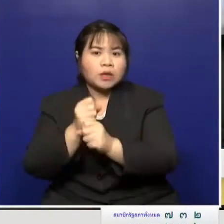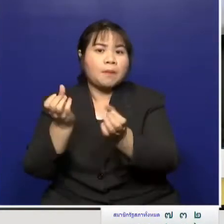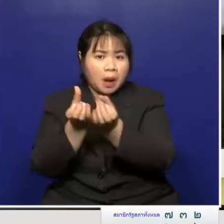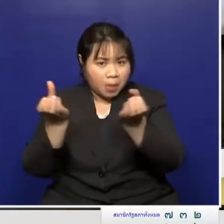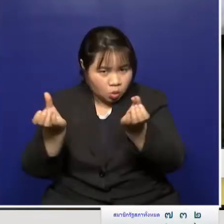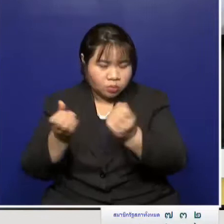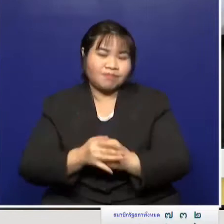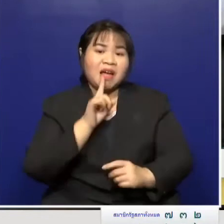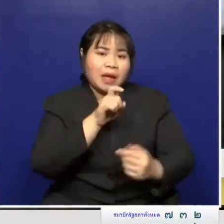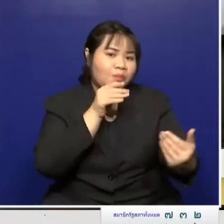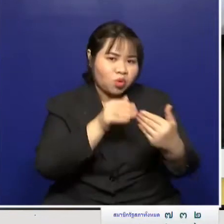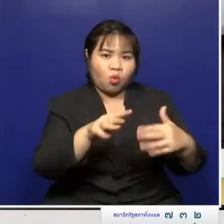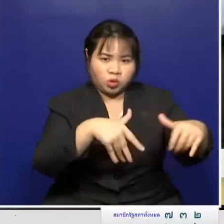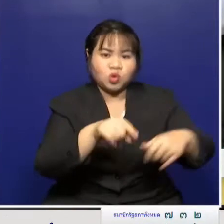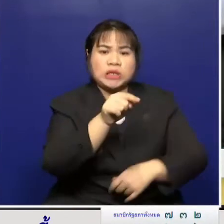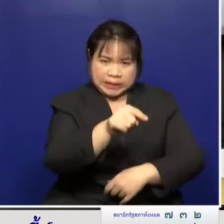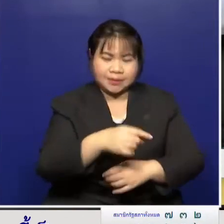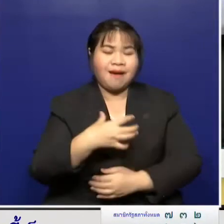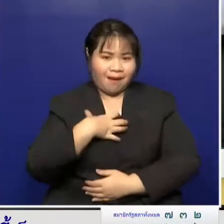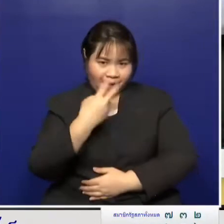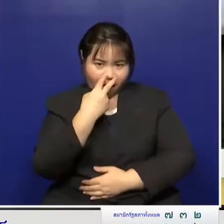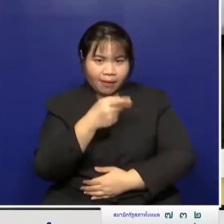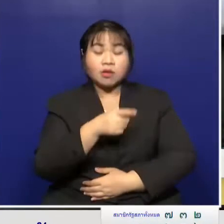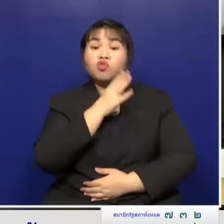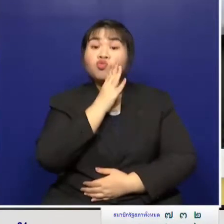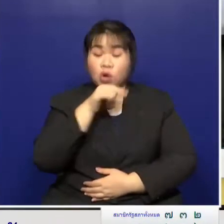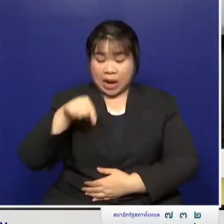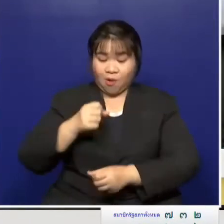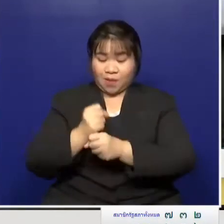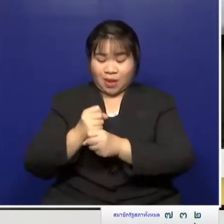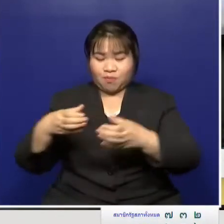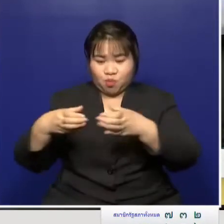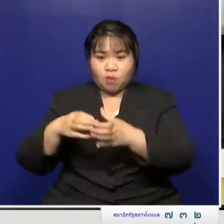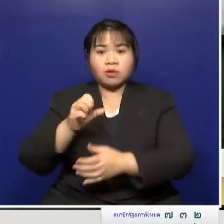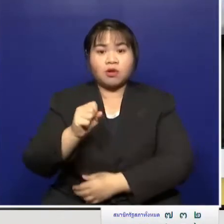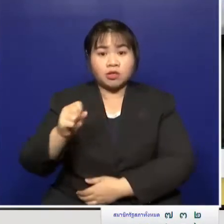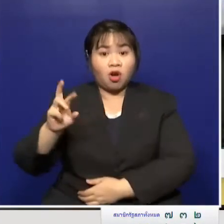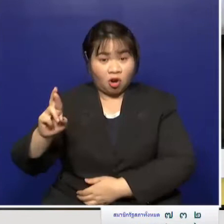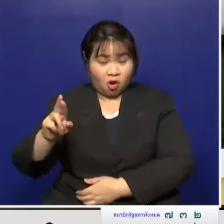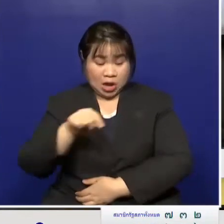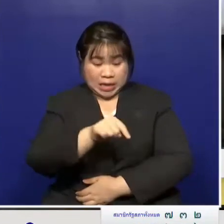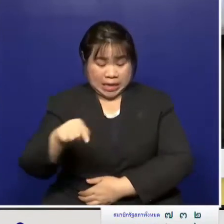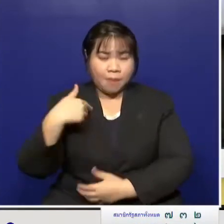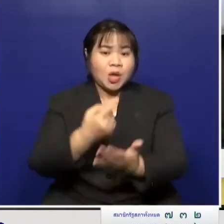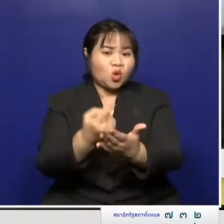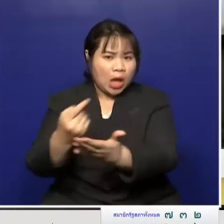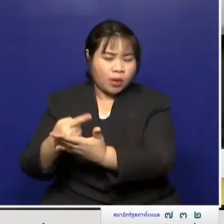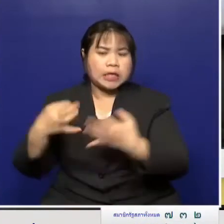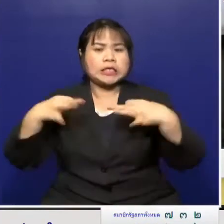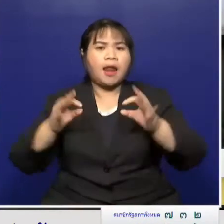ันนั้ตั้ห gladly ครัที่เราอยากจะมองเห็นวา เมื่อเราตั้งศษพลพกฎย์ูังให้อตสระ